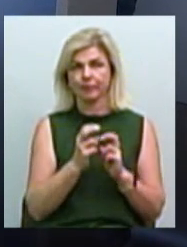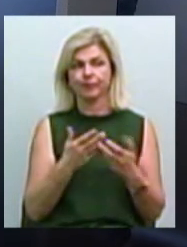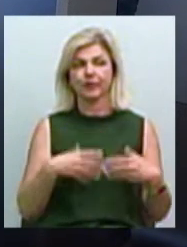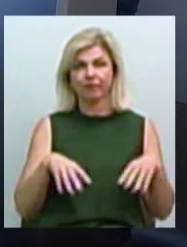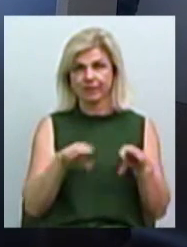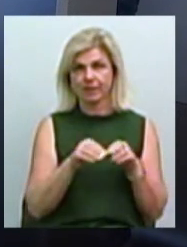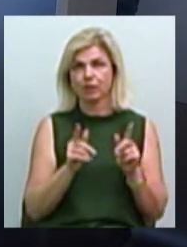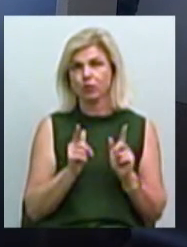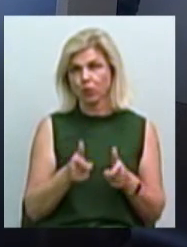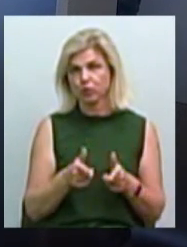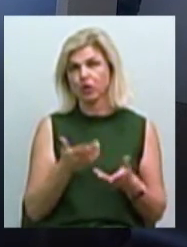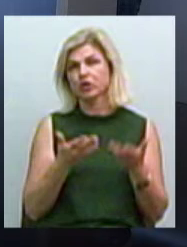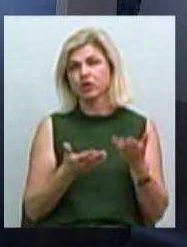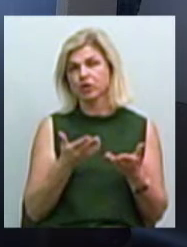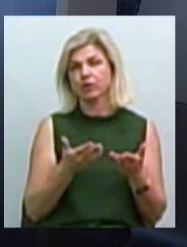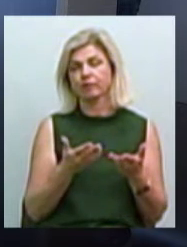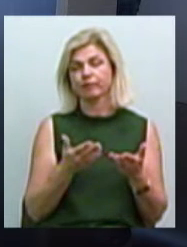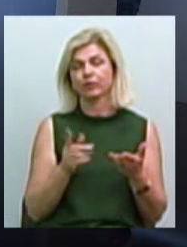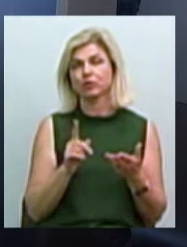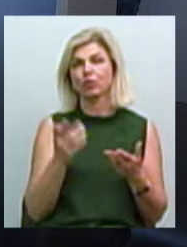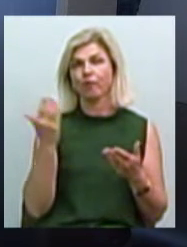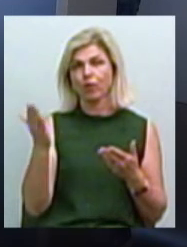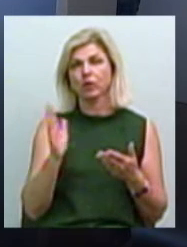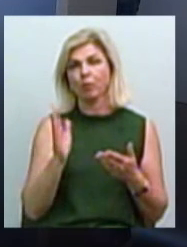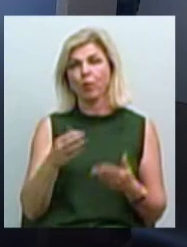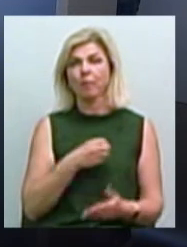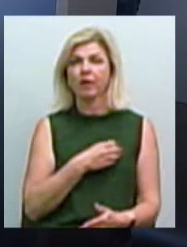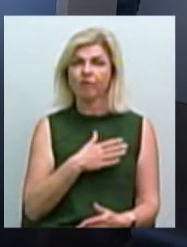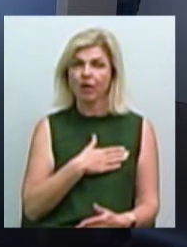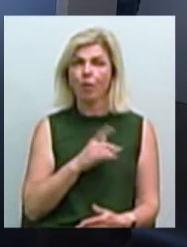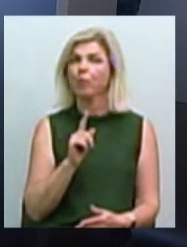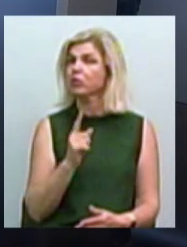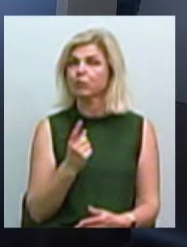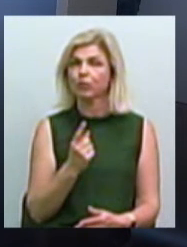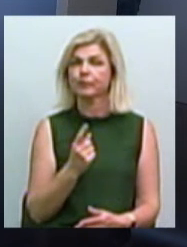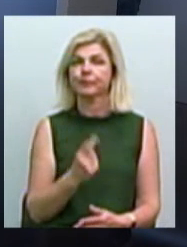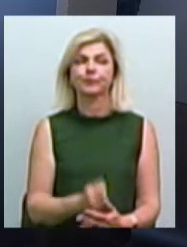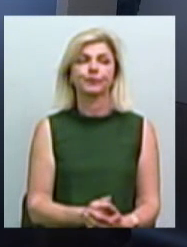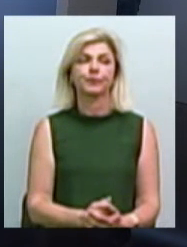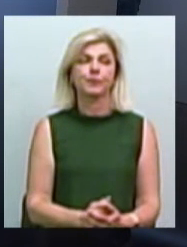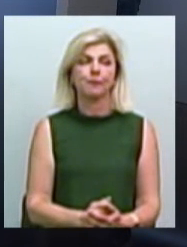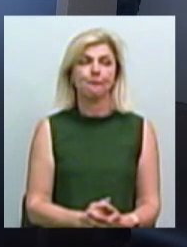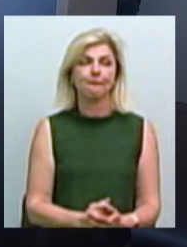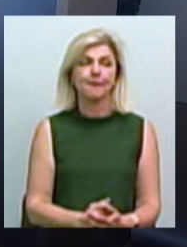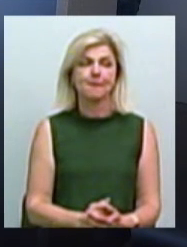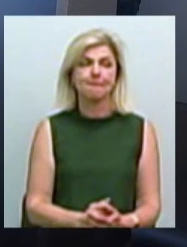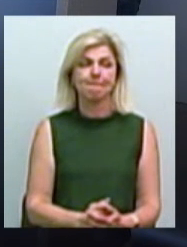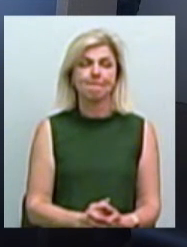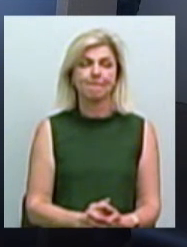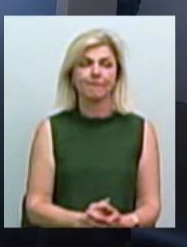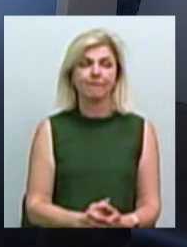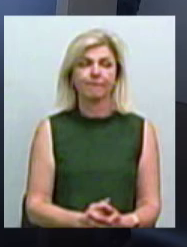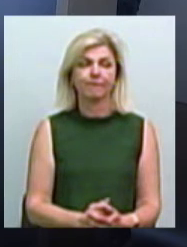із тим, чи констатуємо, що вони будуть приватизовані, тому що, зокрема, друга теза, яка прозвучала